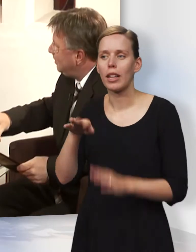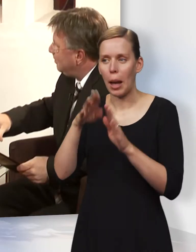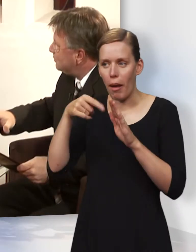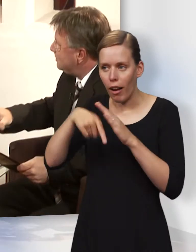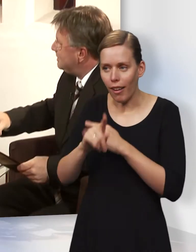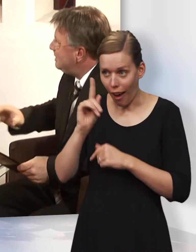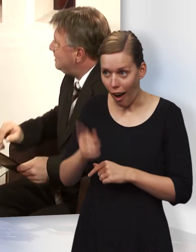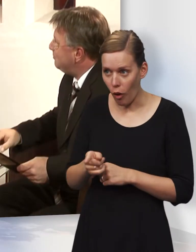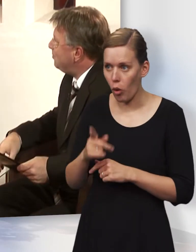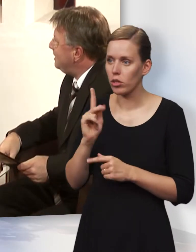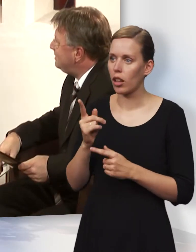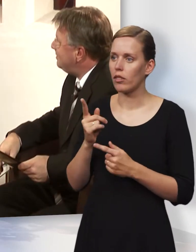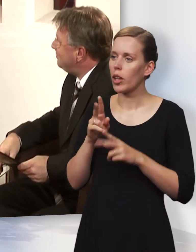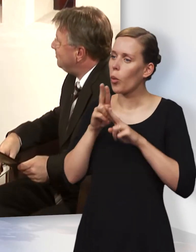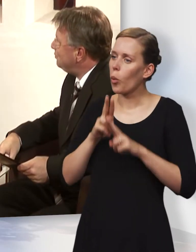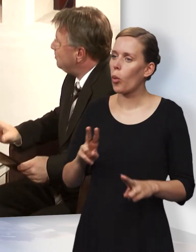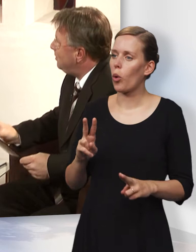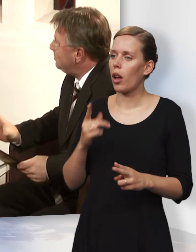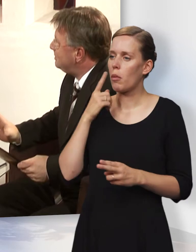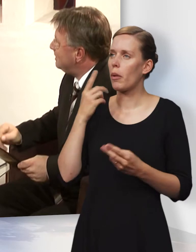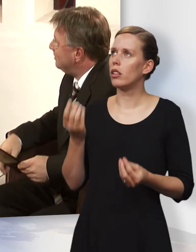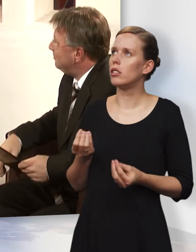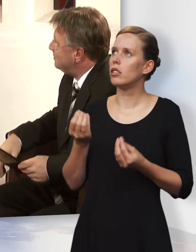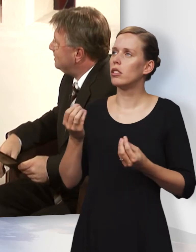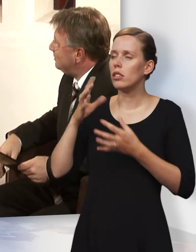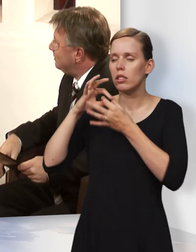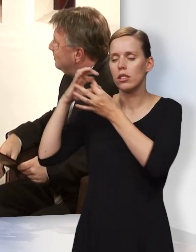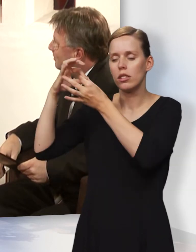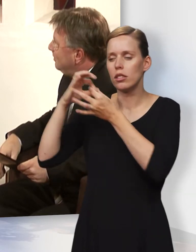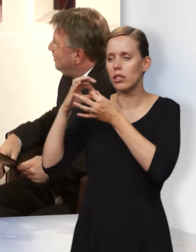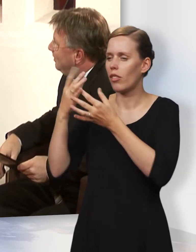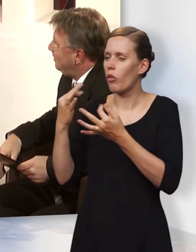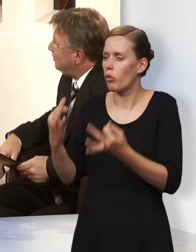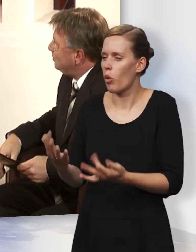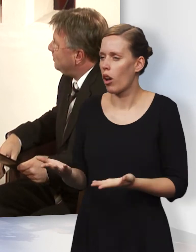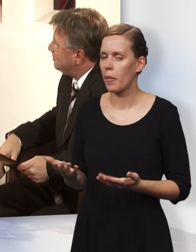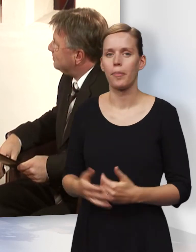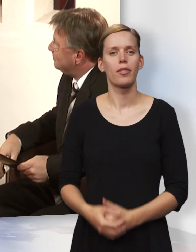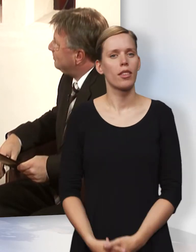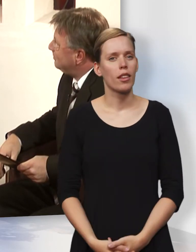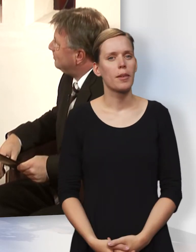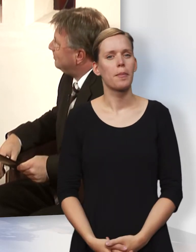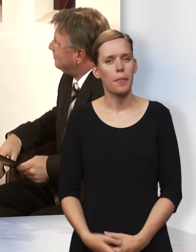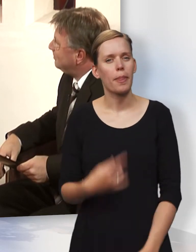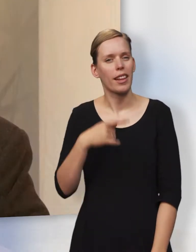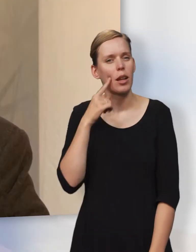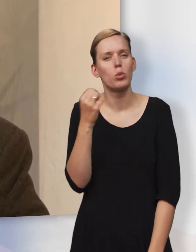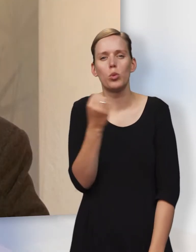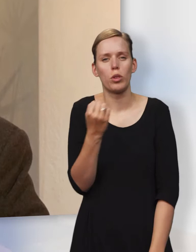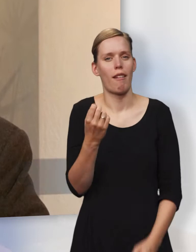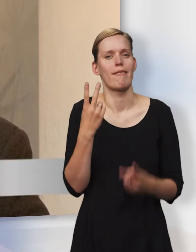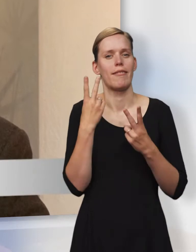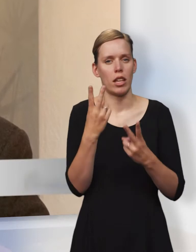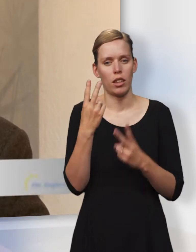Ja. Haben so besinnliche Momente. Wozu braucht es denn für Sie solche? Das ist auch ein ganz wichtiger Teil in